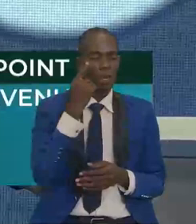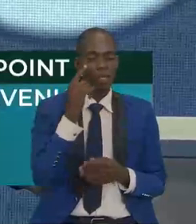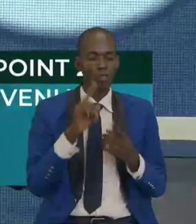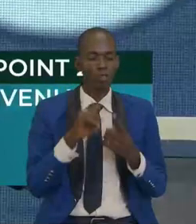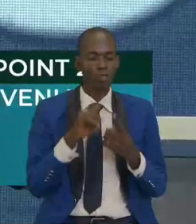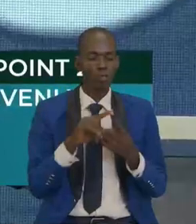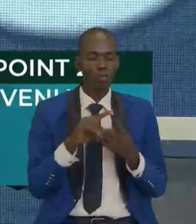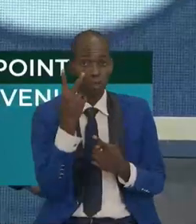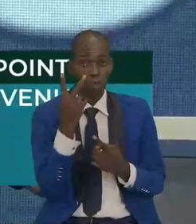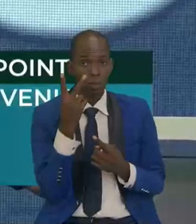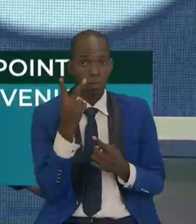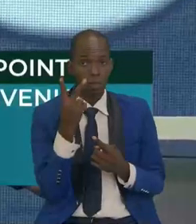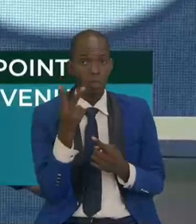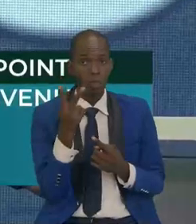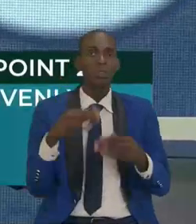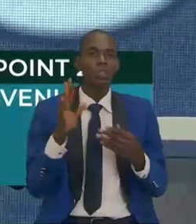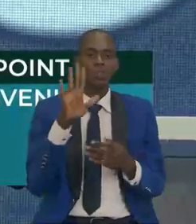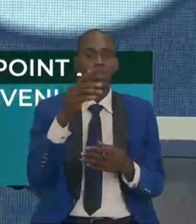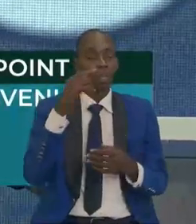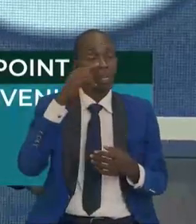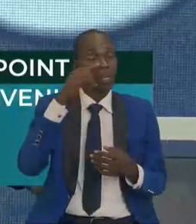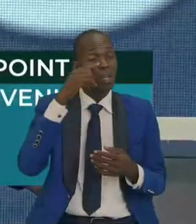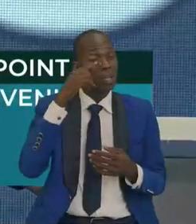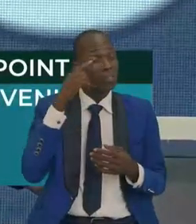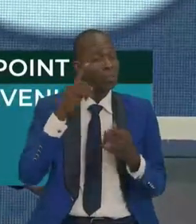Dieu nous donne les yeux pour voir.